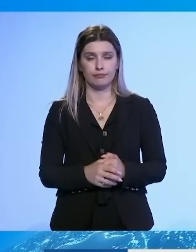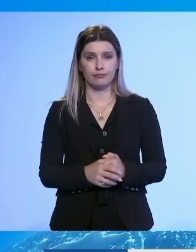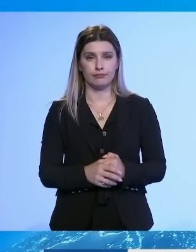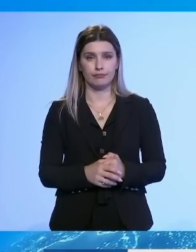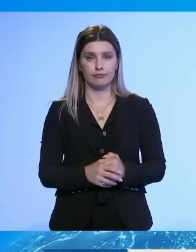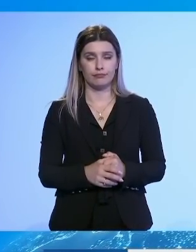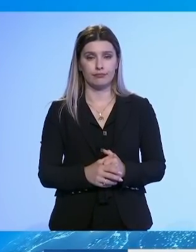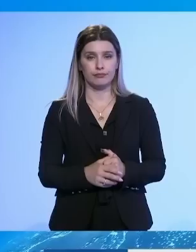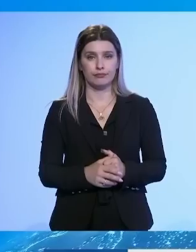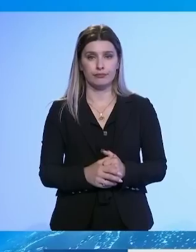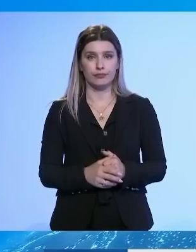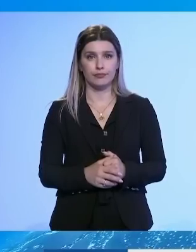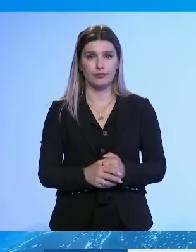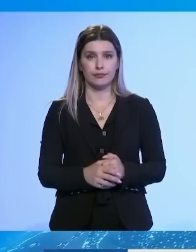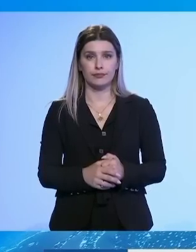Parol.